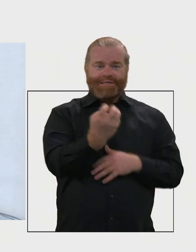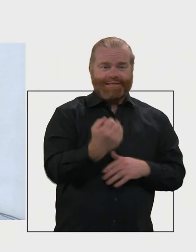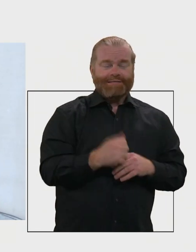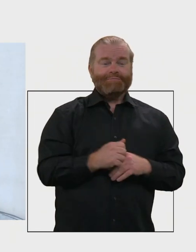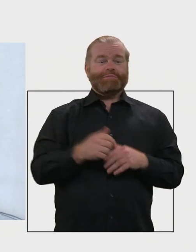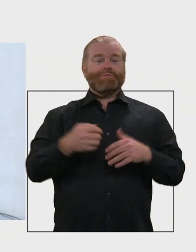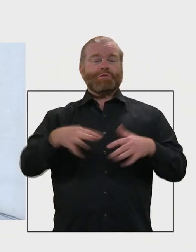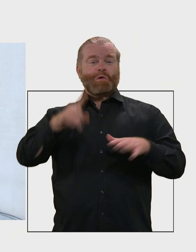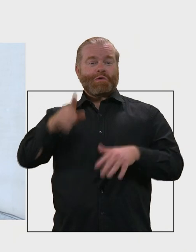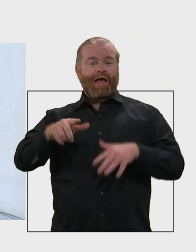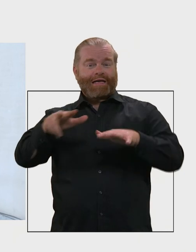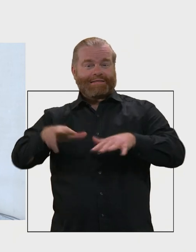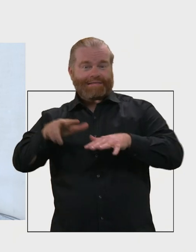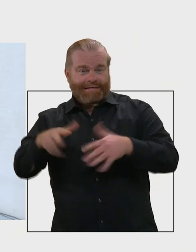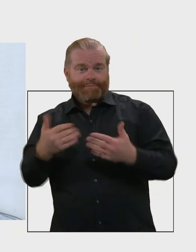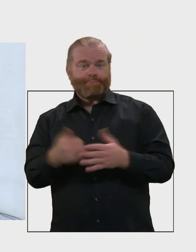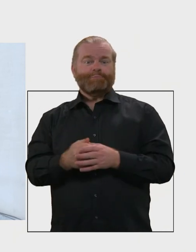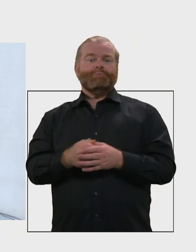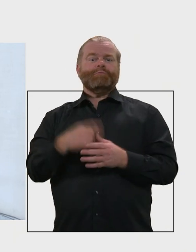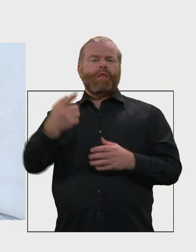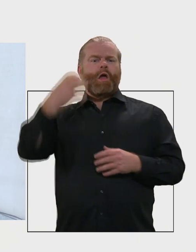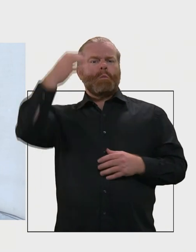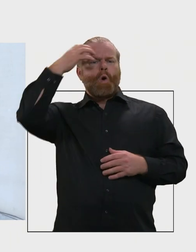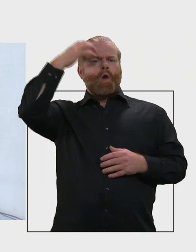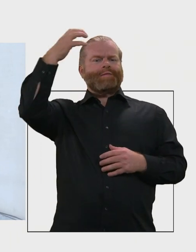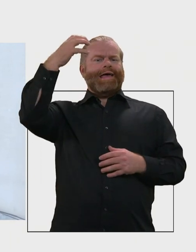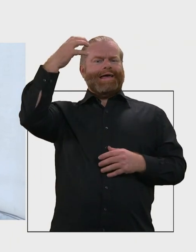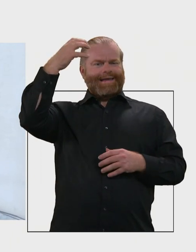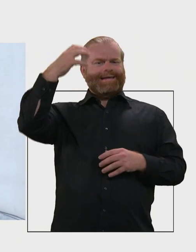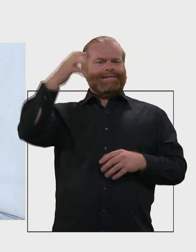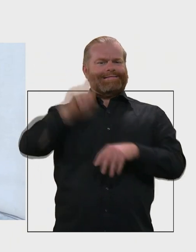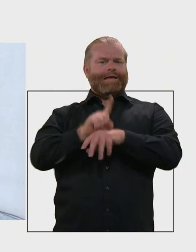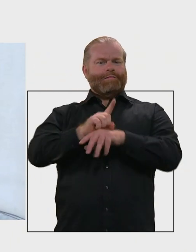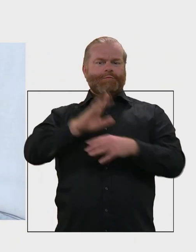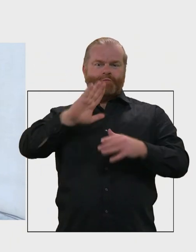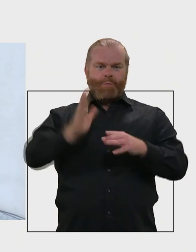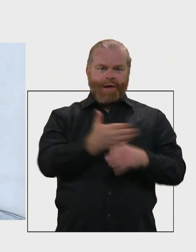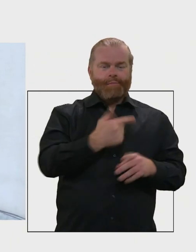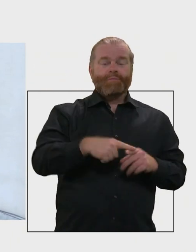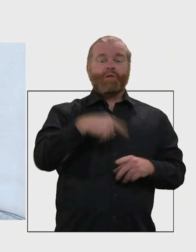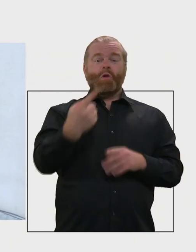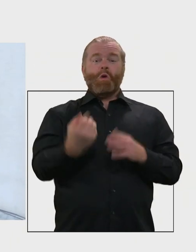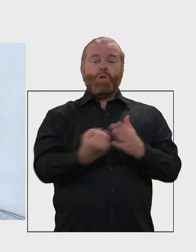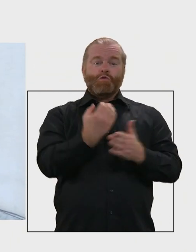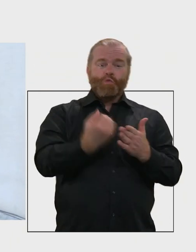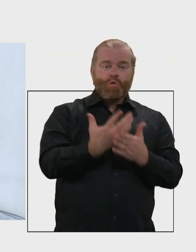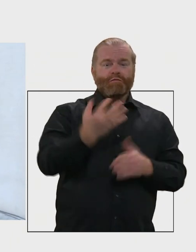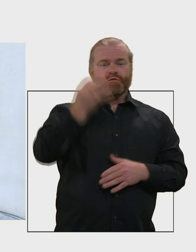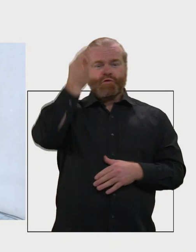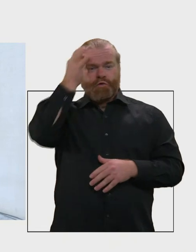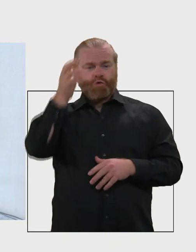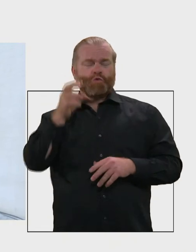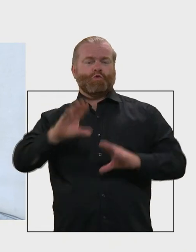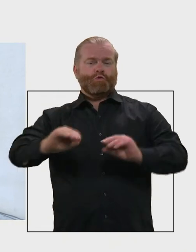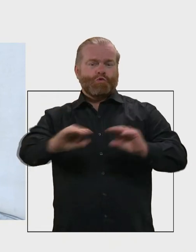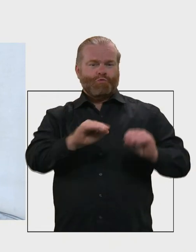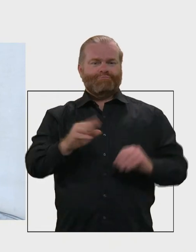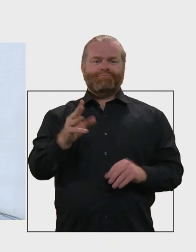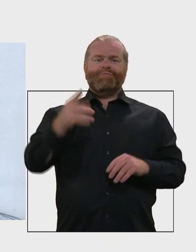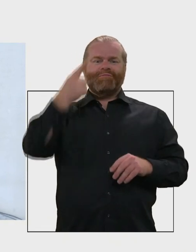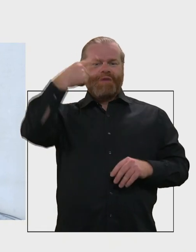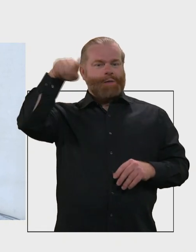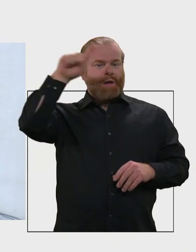Zeit der Weimarer Republik, die Zerstörungen im Zweiten Weltkrieg, der Abriss der Schlossruine 1950, dann der